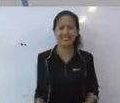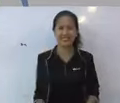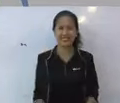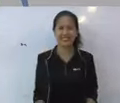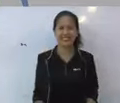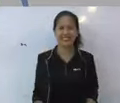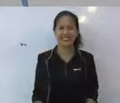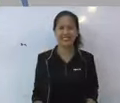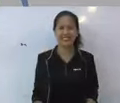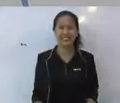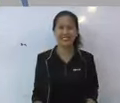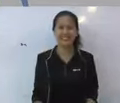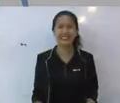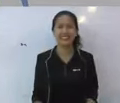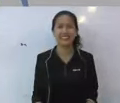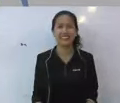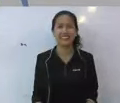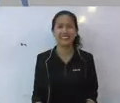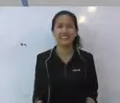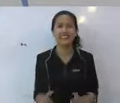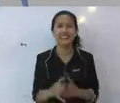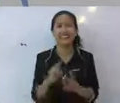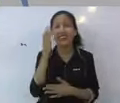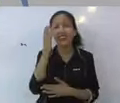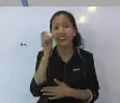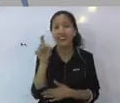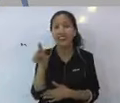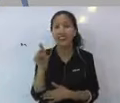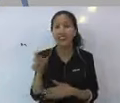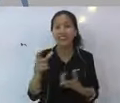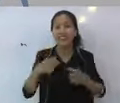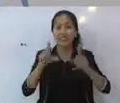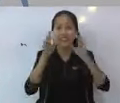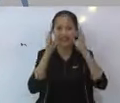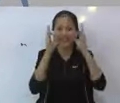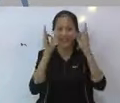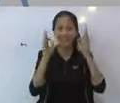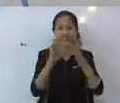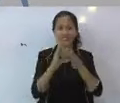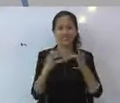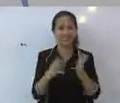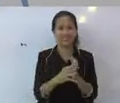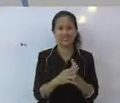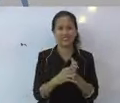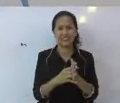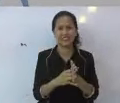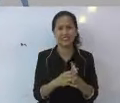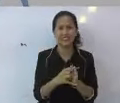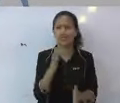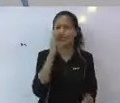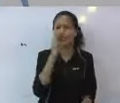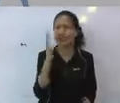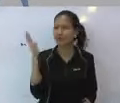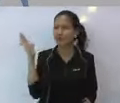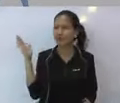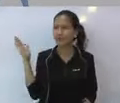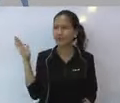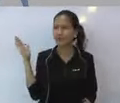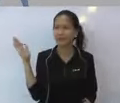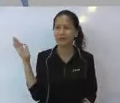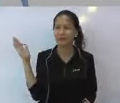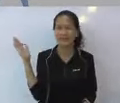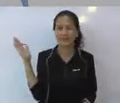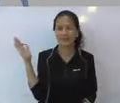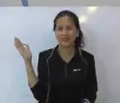Kaya dapat mga kapatid, pagtunan natin ang pansin niya mga yan. Sige po, Ma'am Ses. Sabi nga nito, a flexitarian diet is likely a good choice